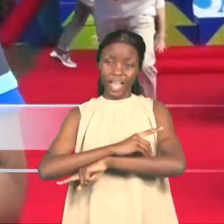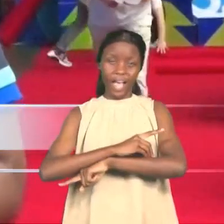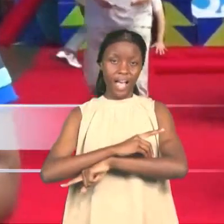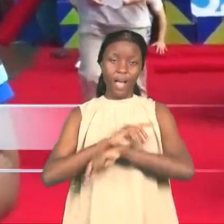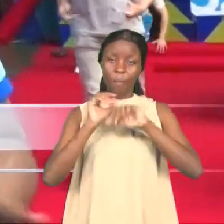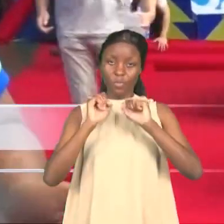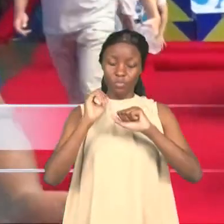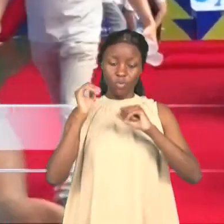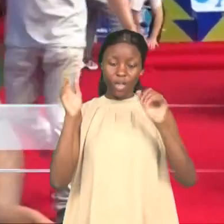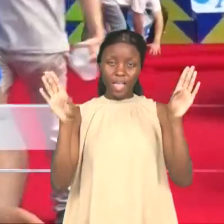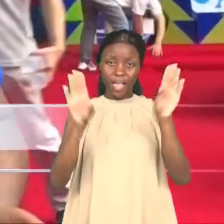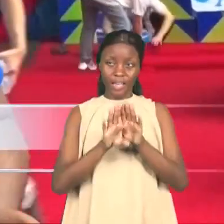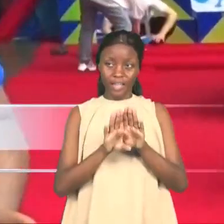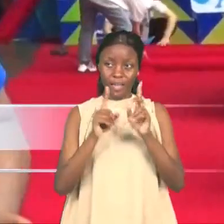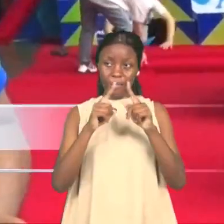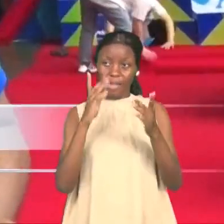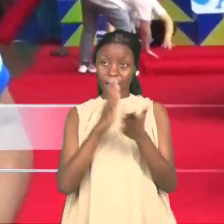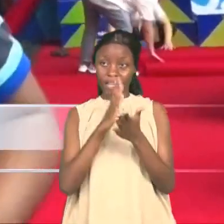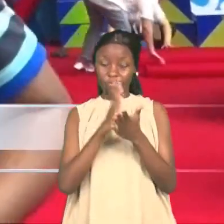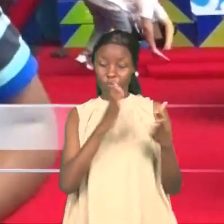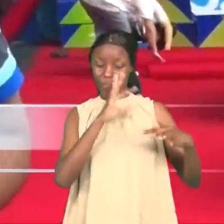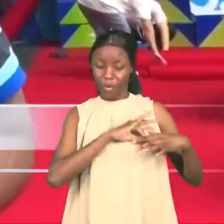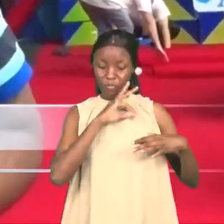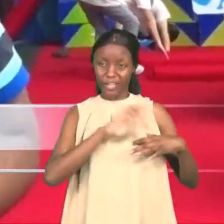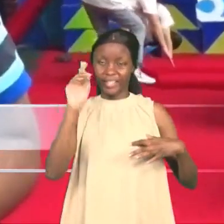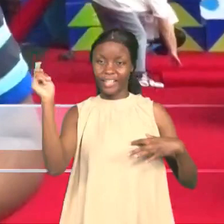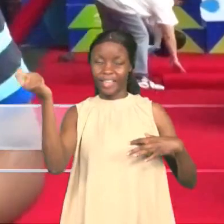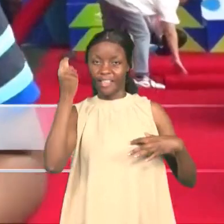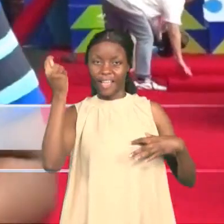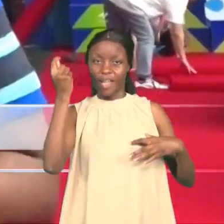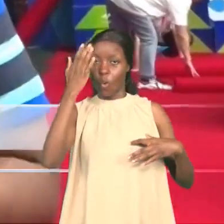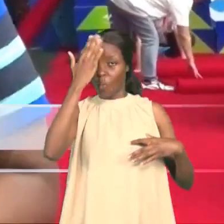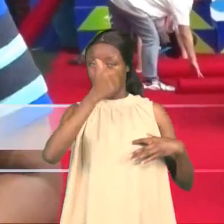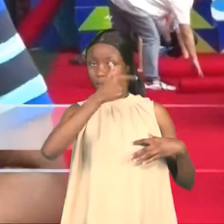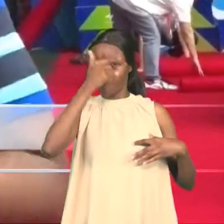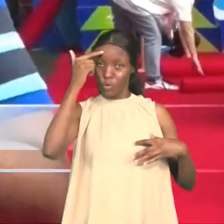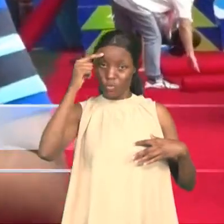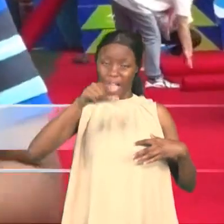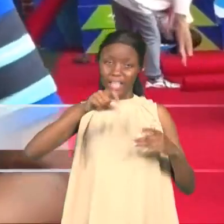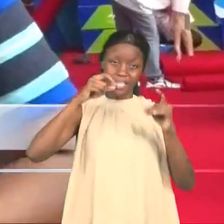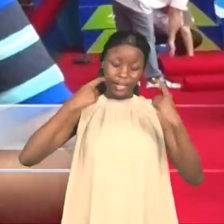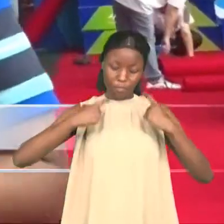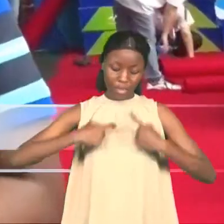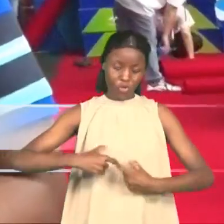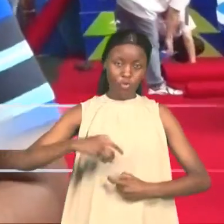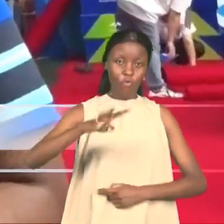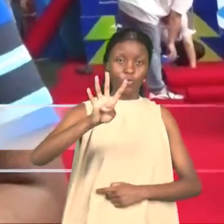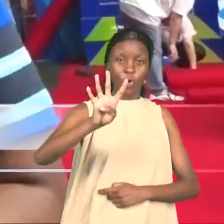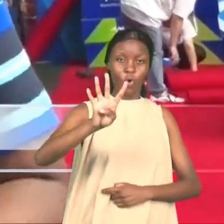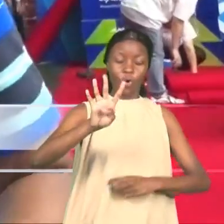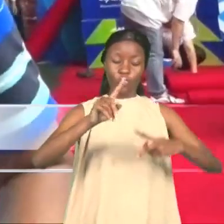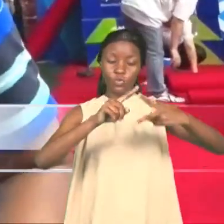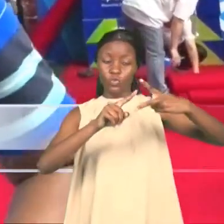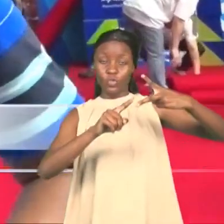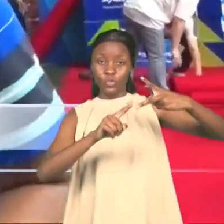kutamatika, ikiwa ni siku ya mavuno kwa taifa la Kenya, kwani imeweza kujinyakulia medali 4, mbili za dhahabu